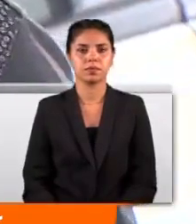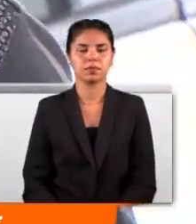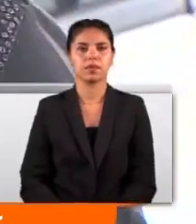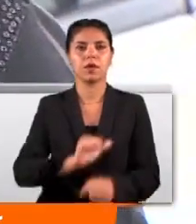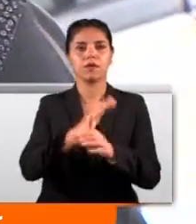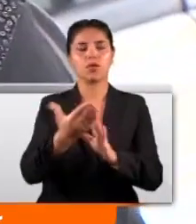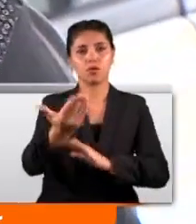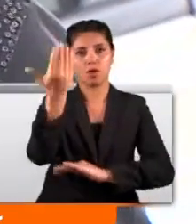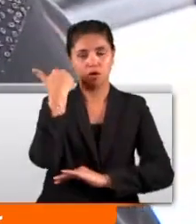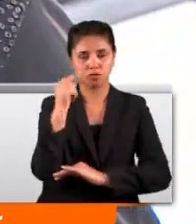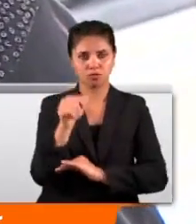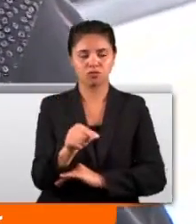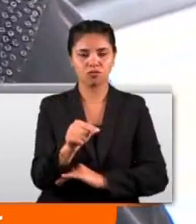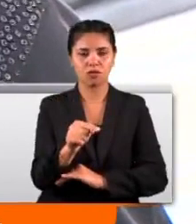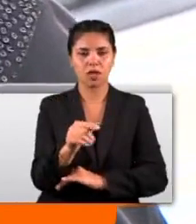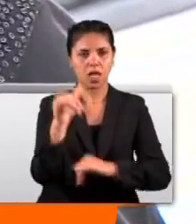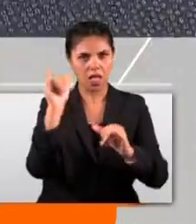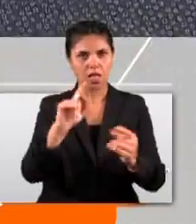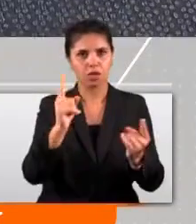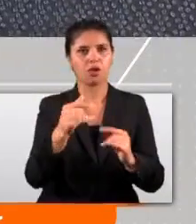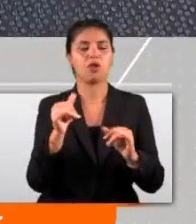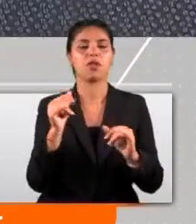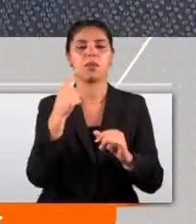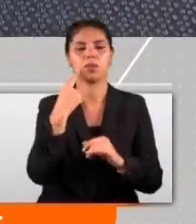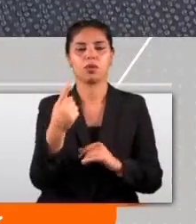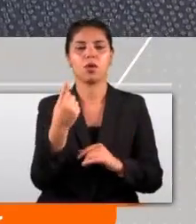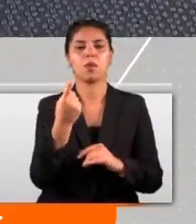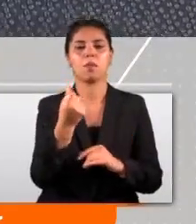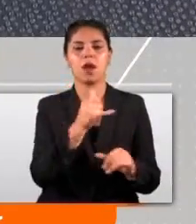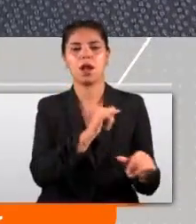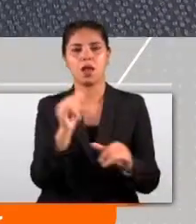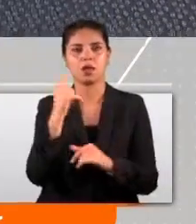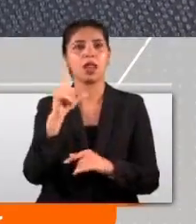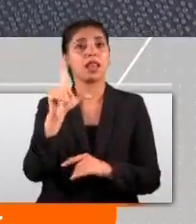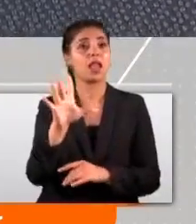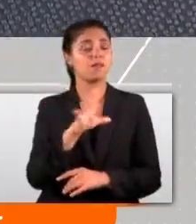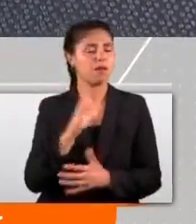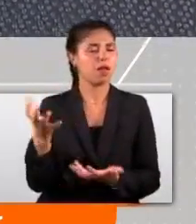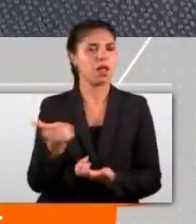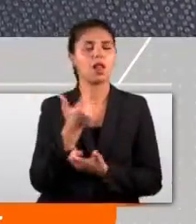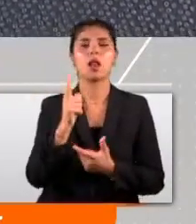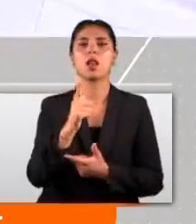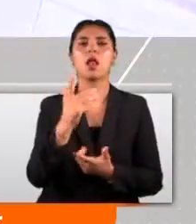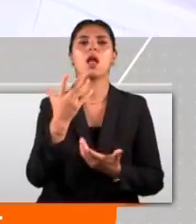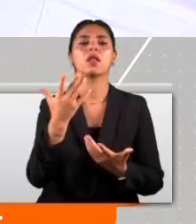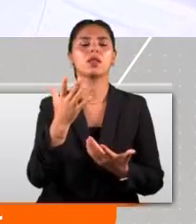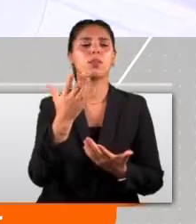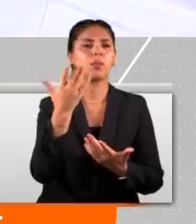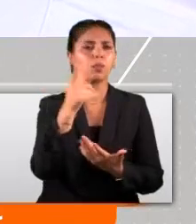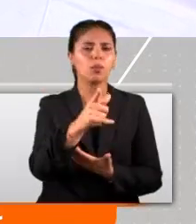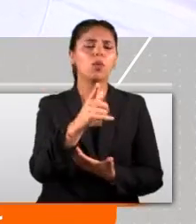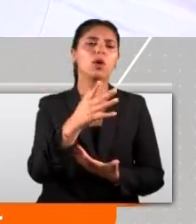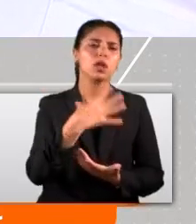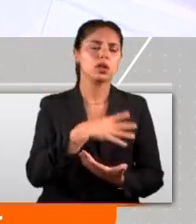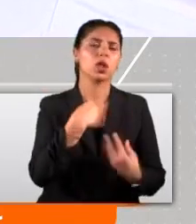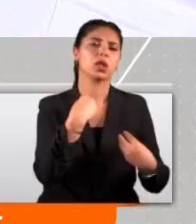Pandemi öncesinde aynı döneme döndük. Artık standart satışlar var. Yani ihtiyacı olan alıyor, ihtiyacı olan satıyor. Sıfır araçlar